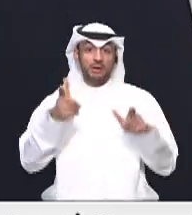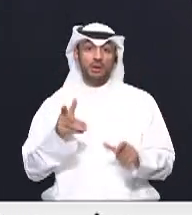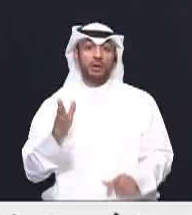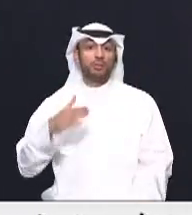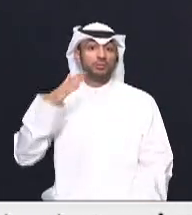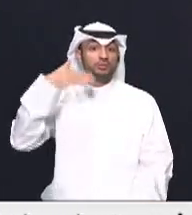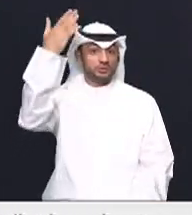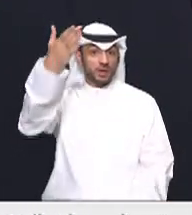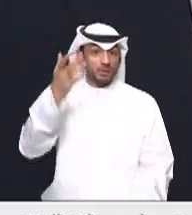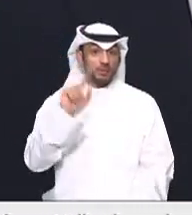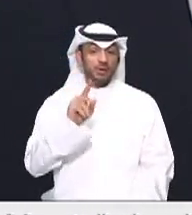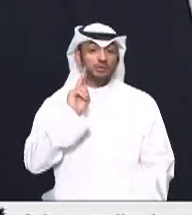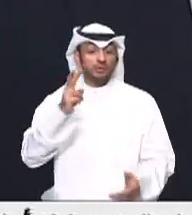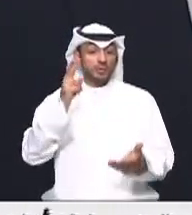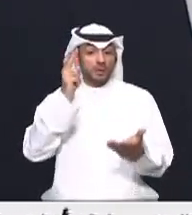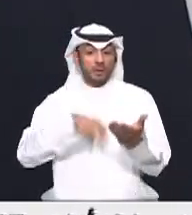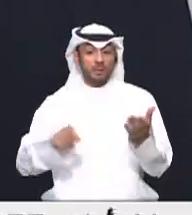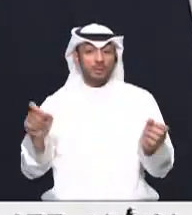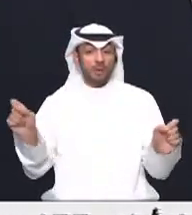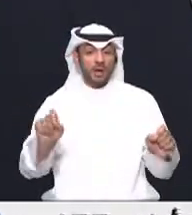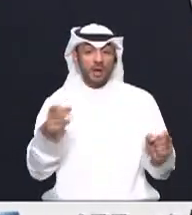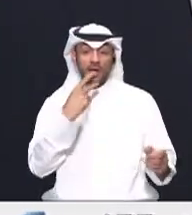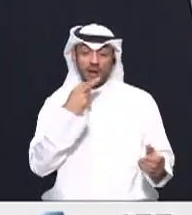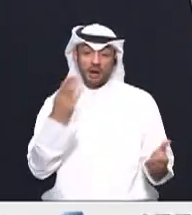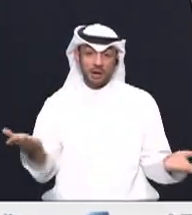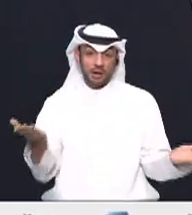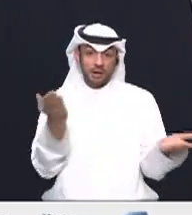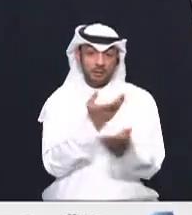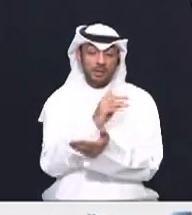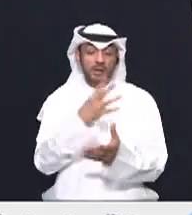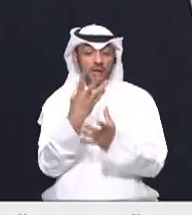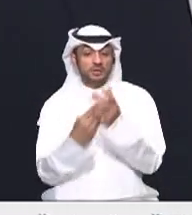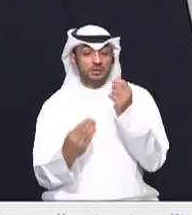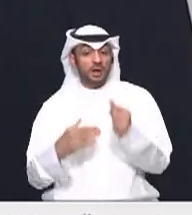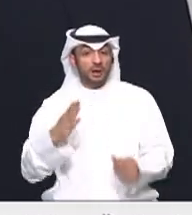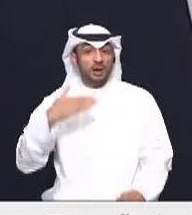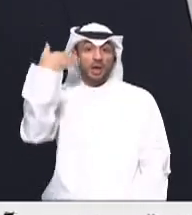أو ميثاق المستقبل وإعلان الأجيال القادمة